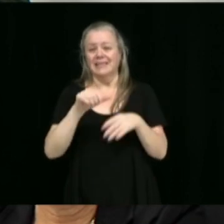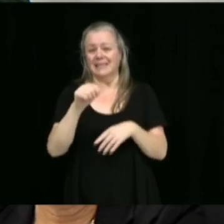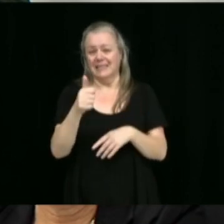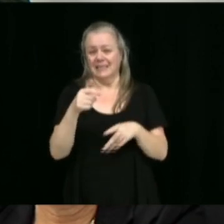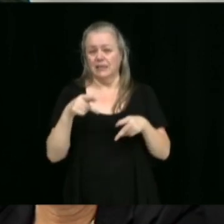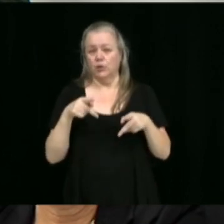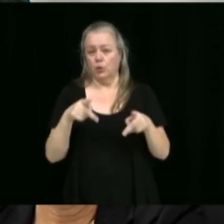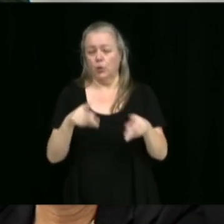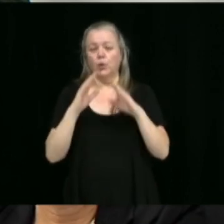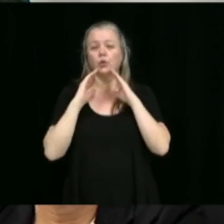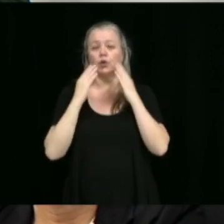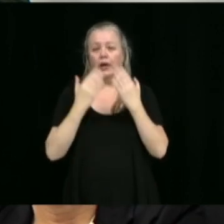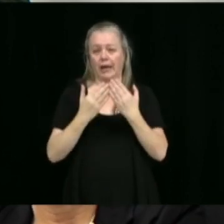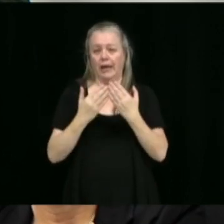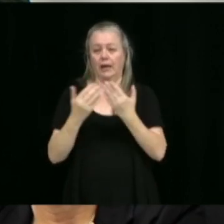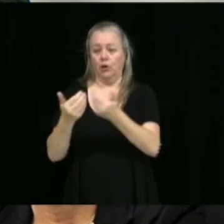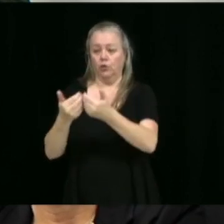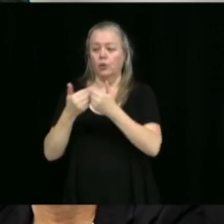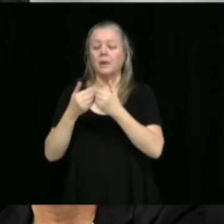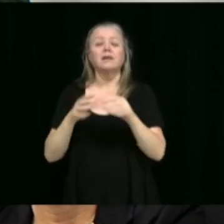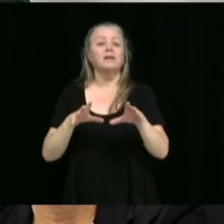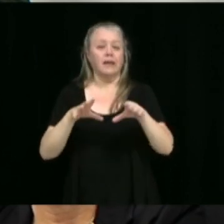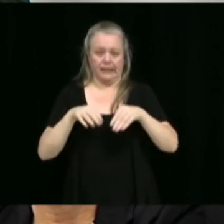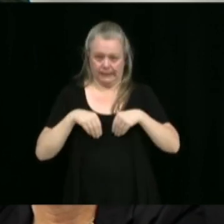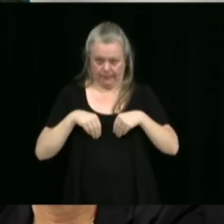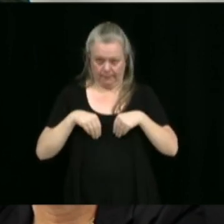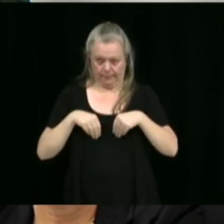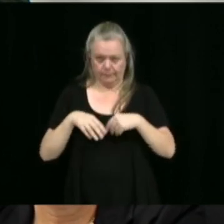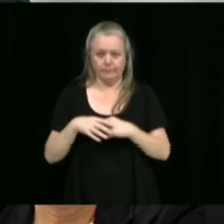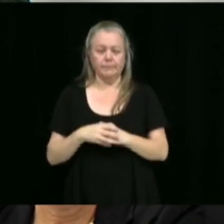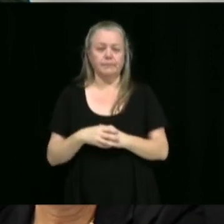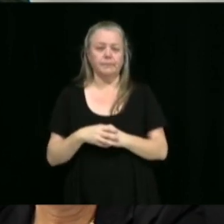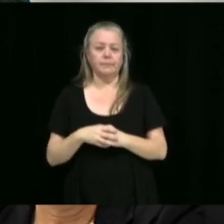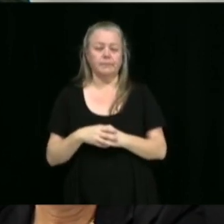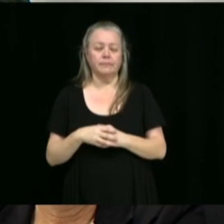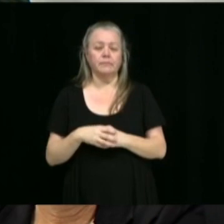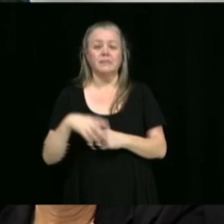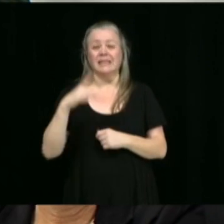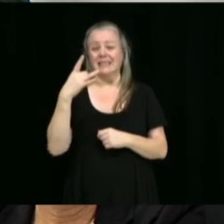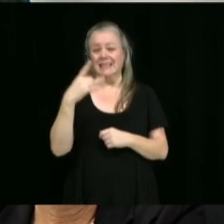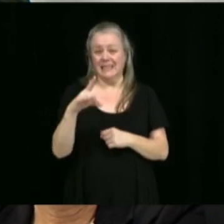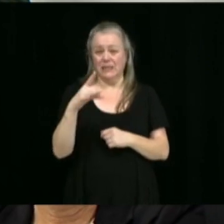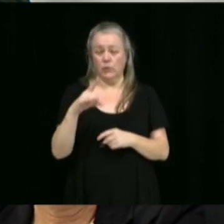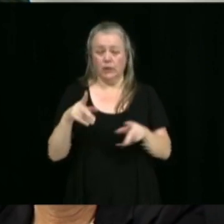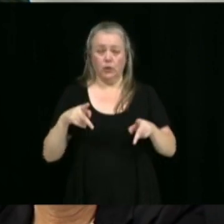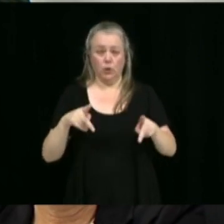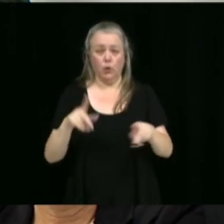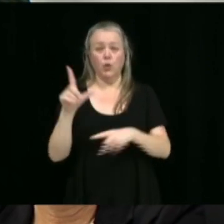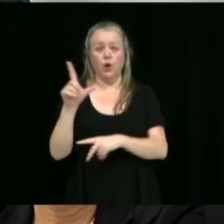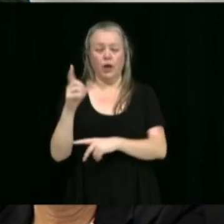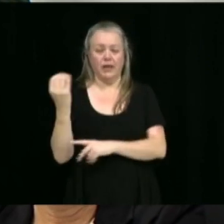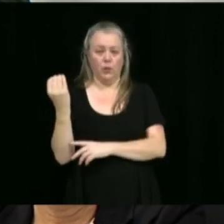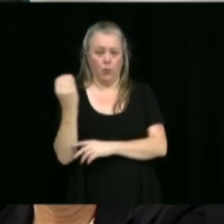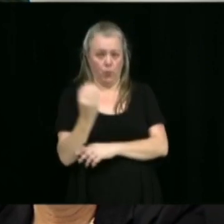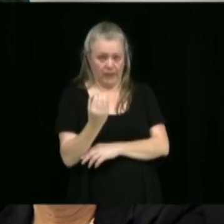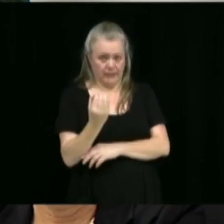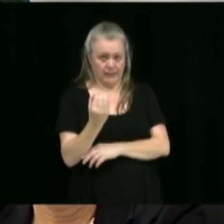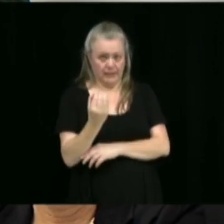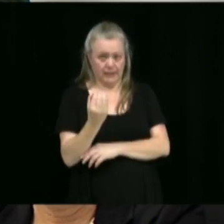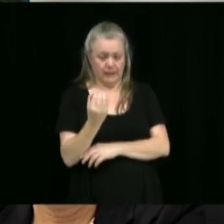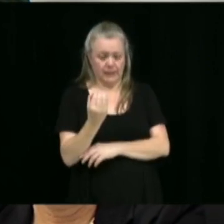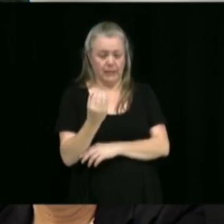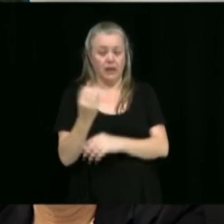il s'agit d'accorder la dérogation mineure telle que formulée. Pour le 18 rue Laurier-Ouest,